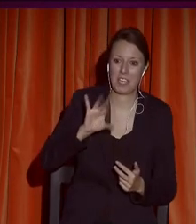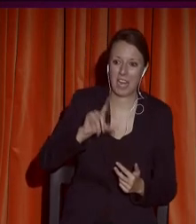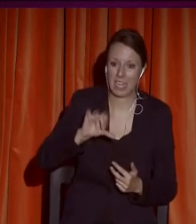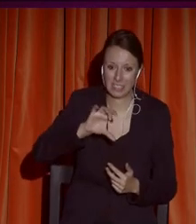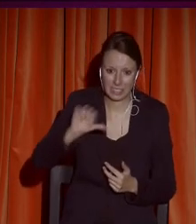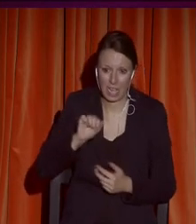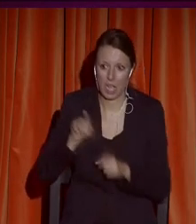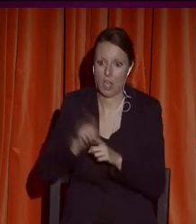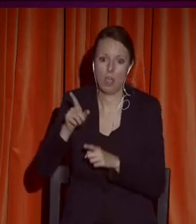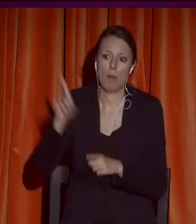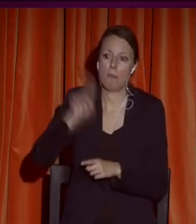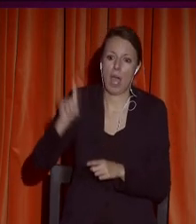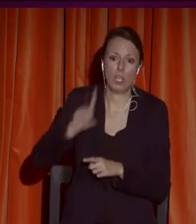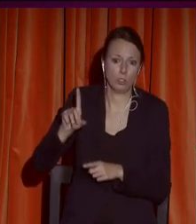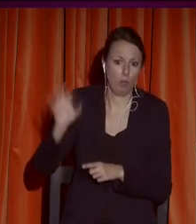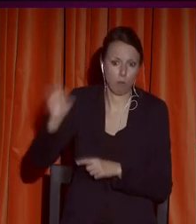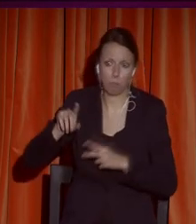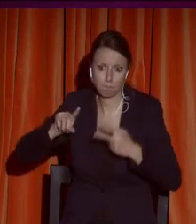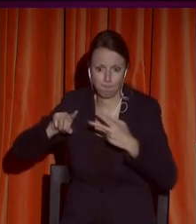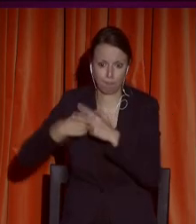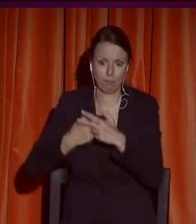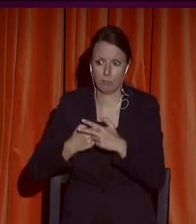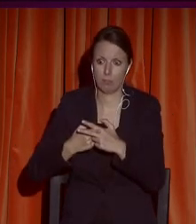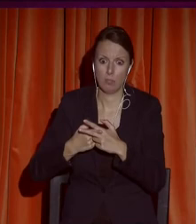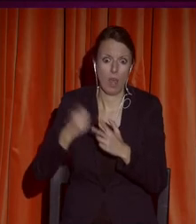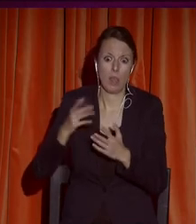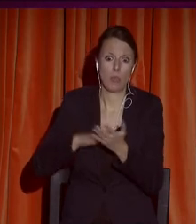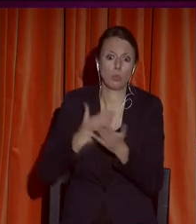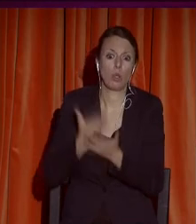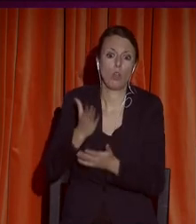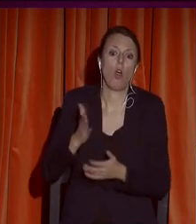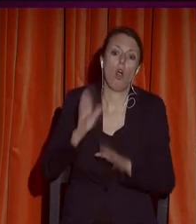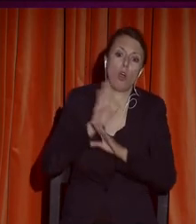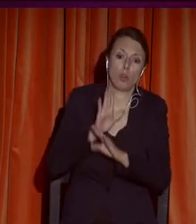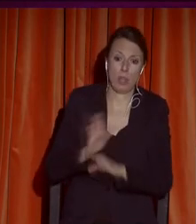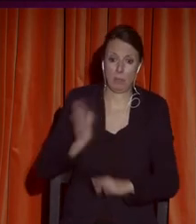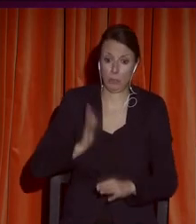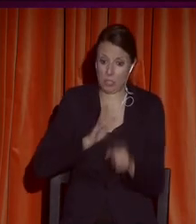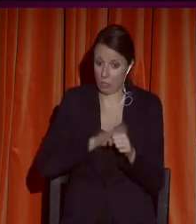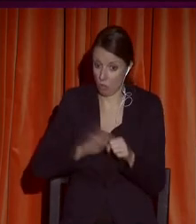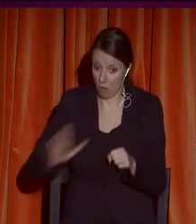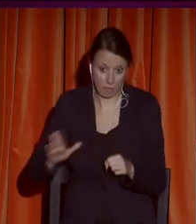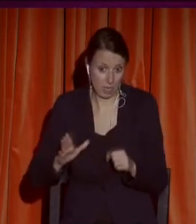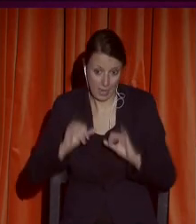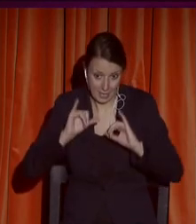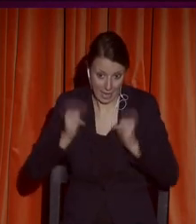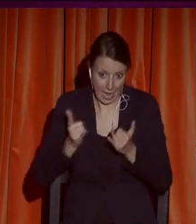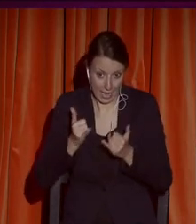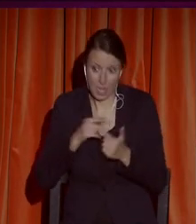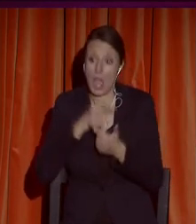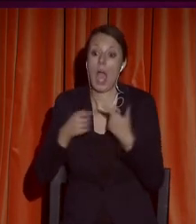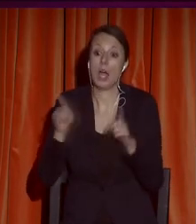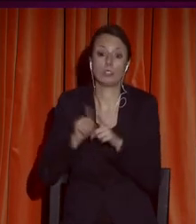prowadzoną przez organy państwa ze względu na ochronę bezpieczeństwa narodowego i są tam również pewne wskazówki dotyczące